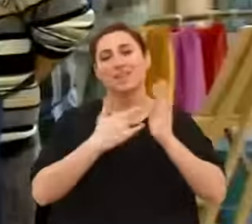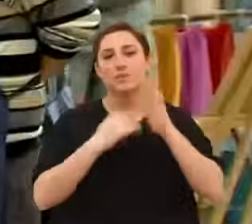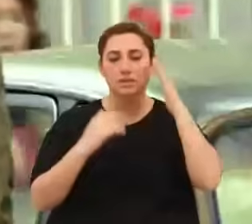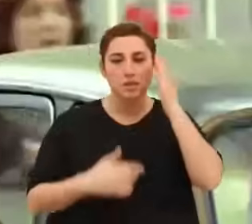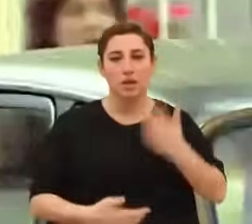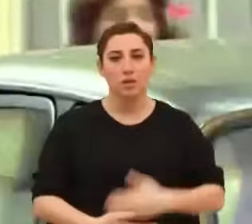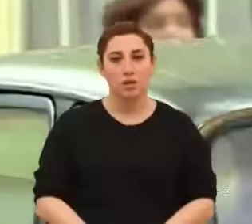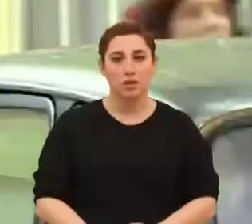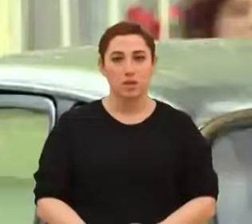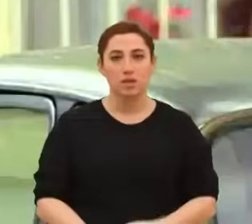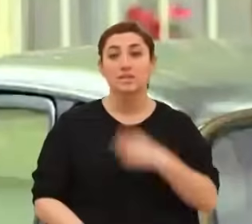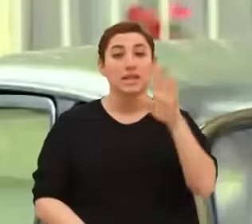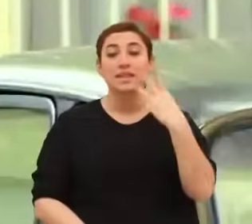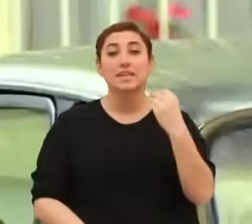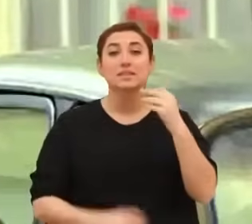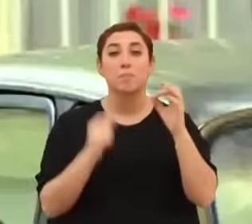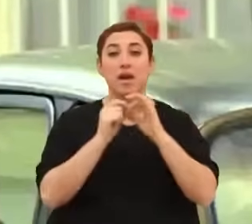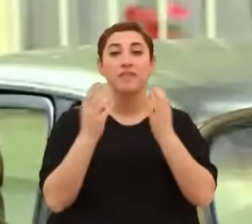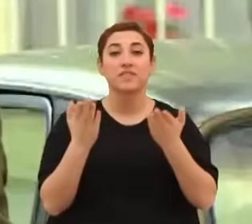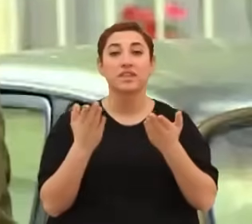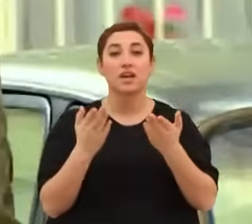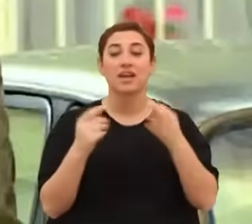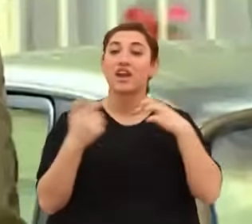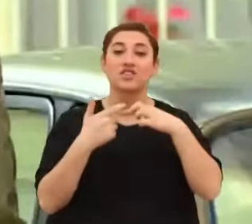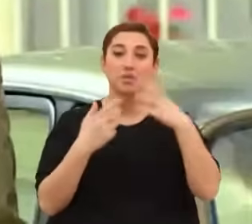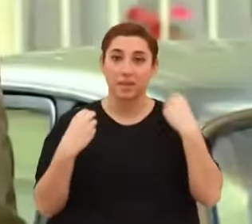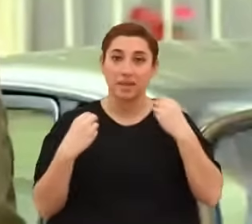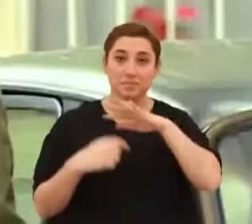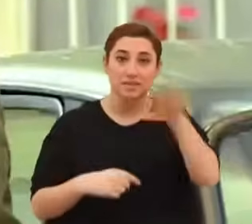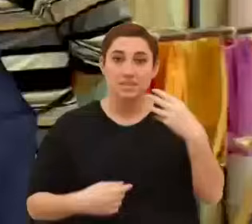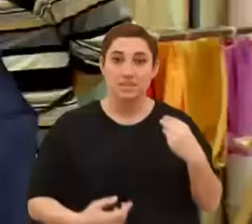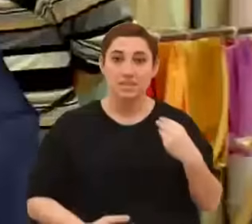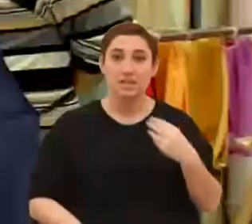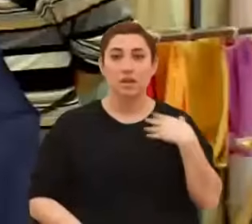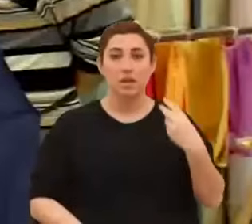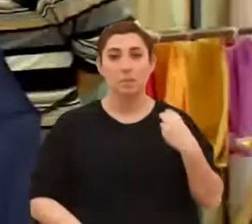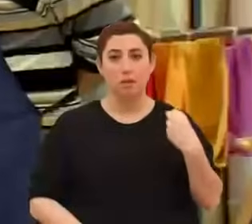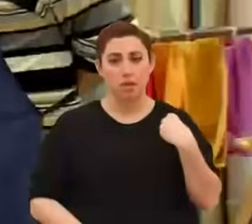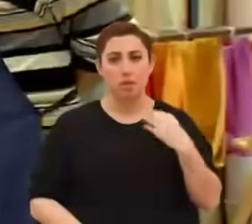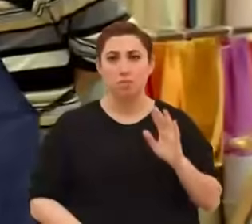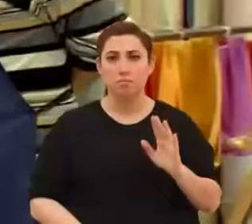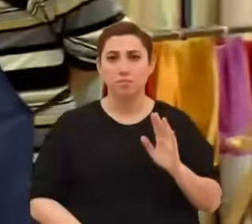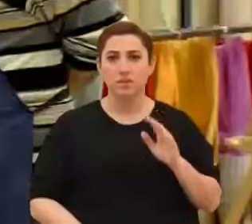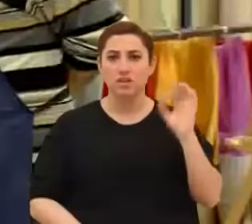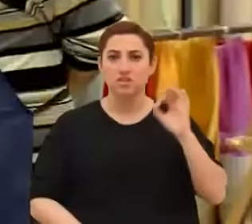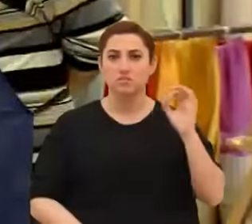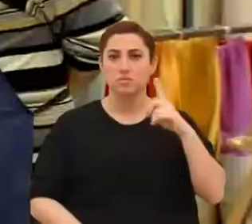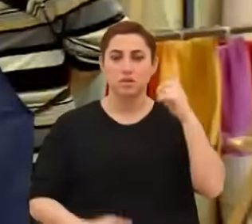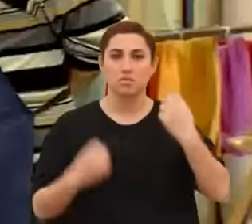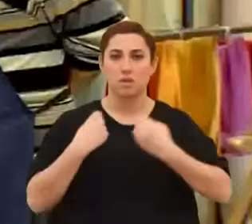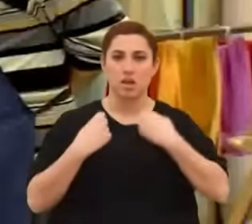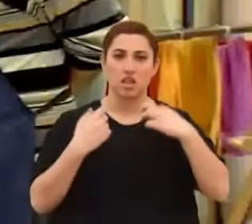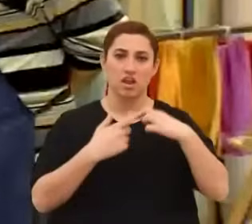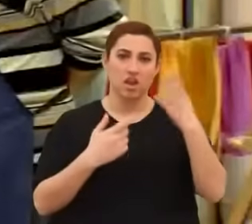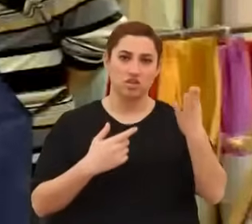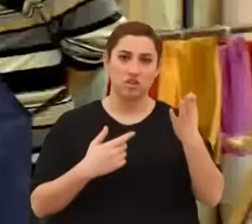ol. Sen nasılsın Bahtiyar? Recep, iyi misiniz? İyiyim, iyiyim de. Şimdi bir bakkal